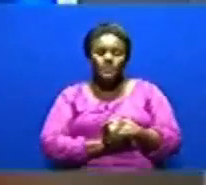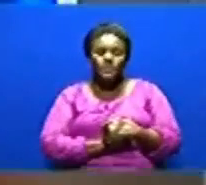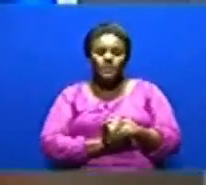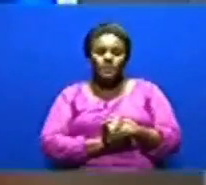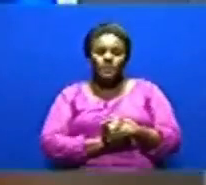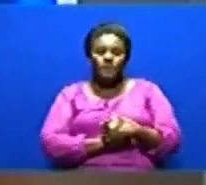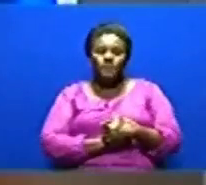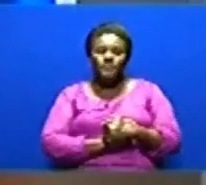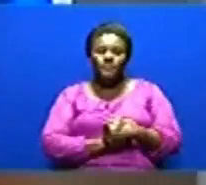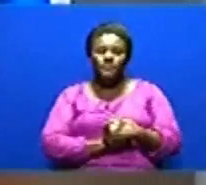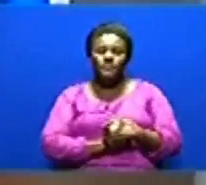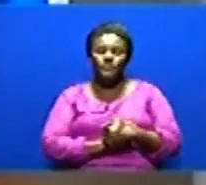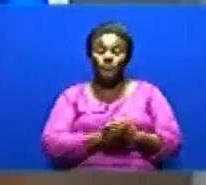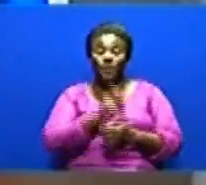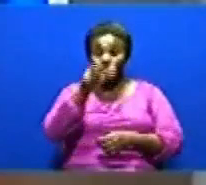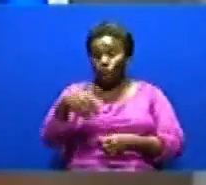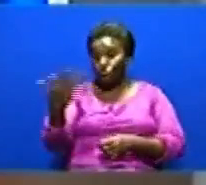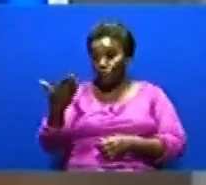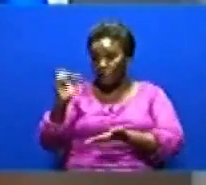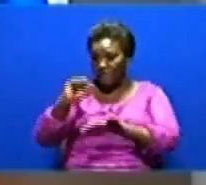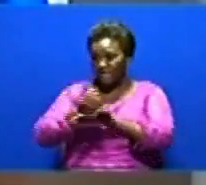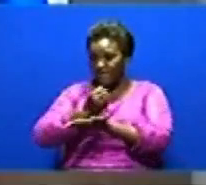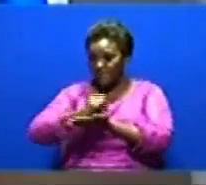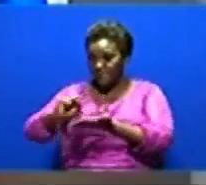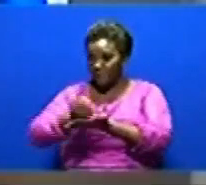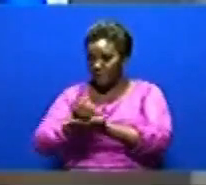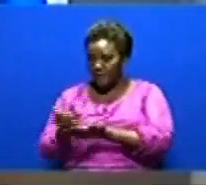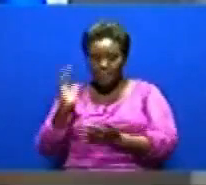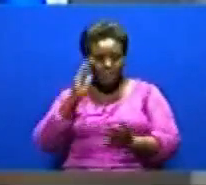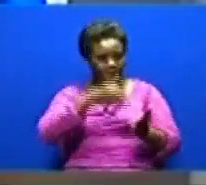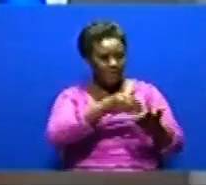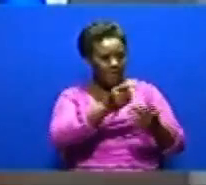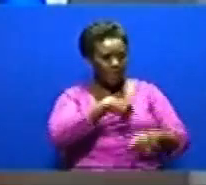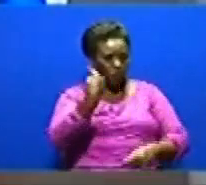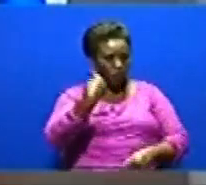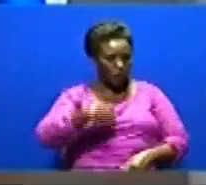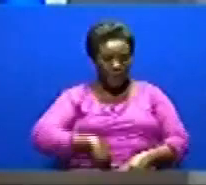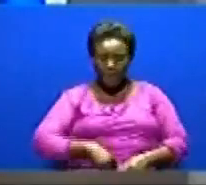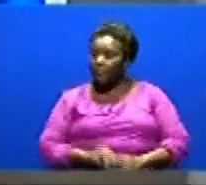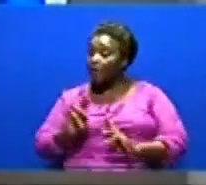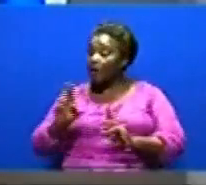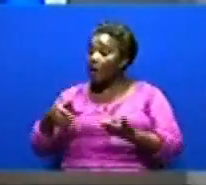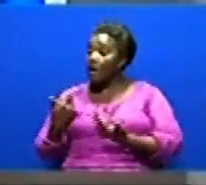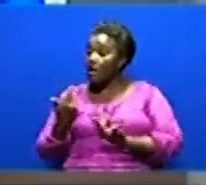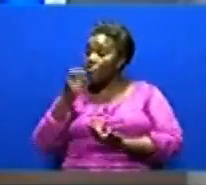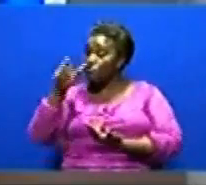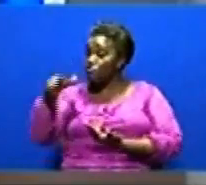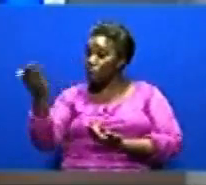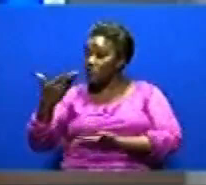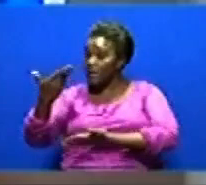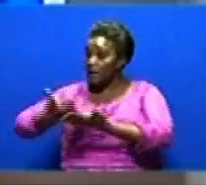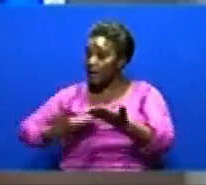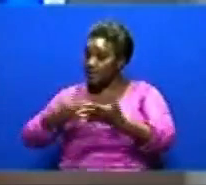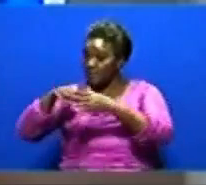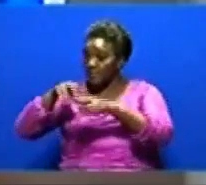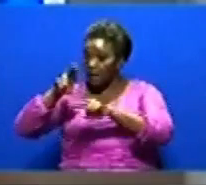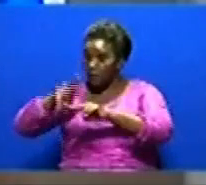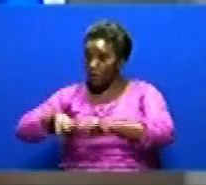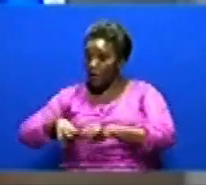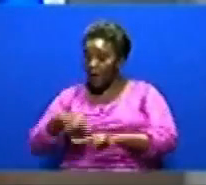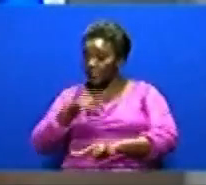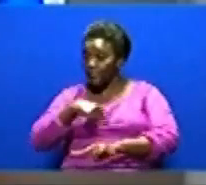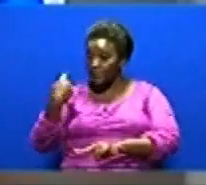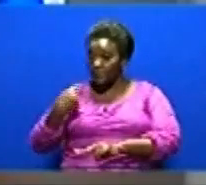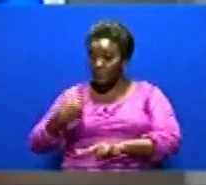Mtu yote ambaye ana visa ya kuja China au mtu yote ambaye ana hati ya ukazi resident permit ya